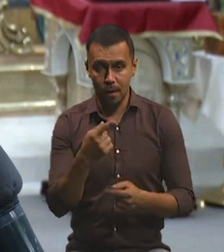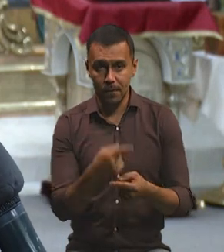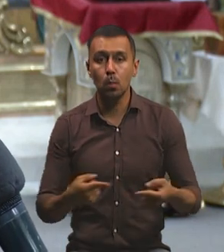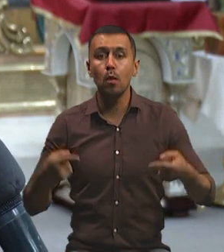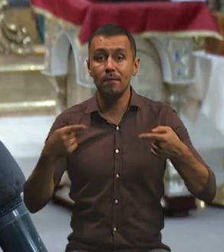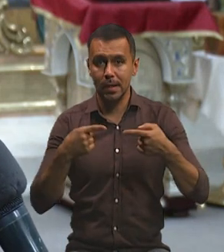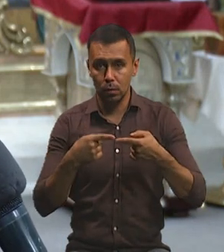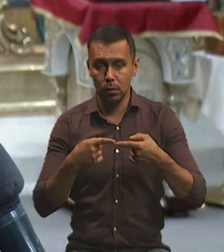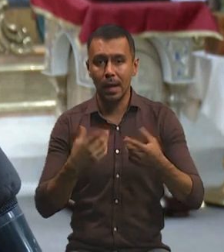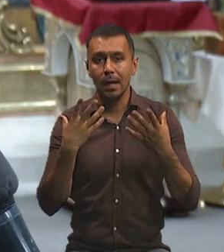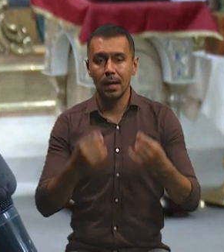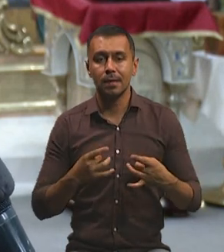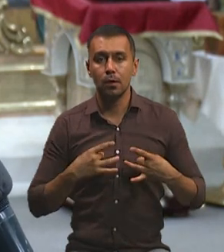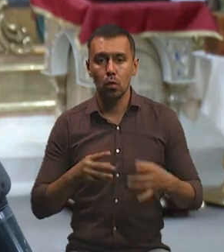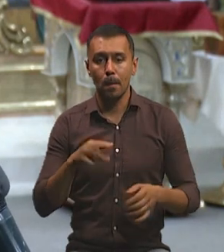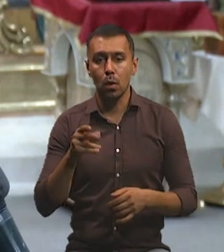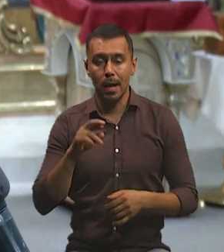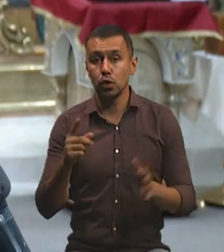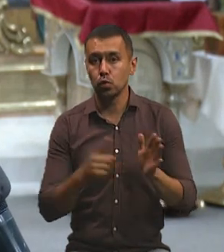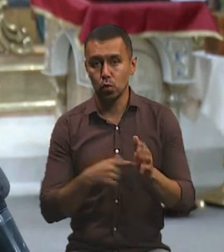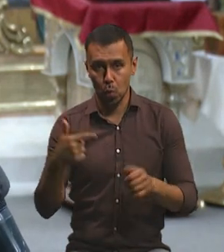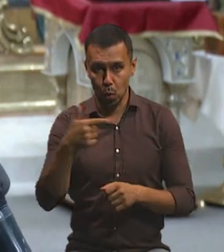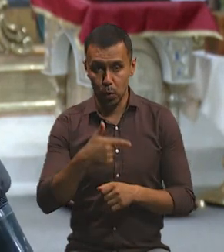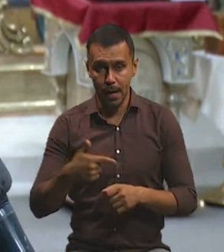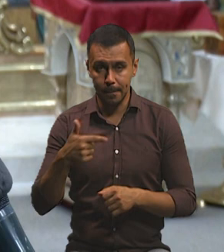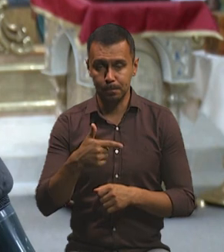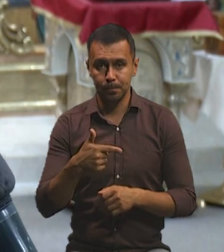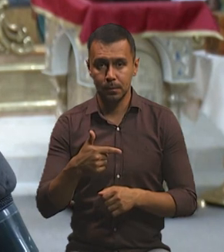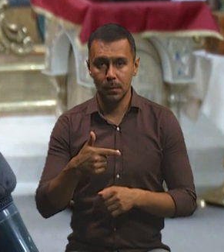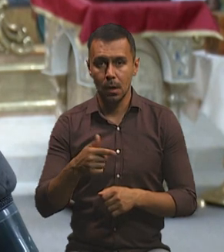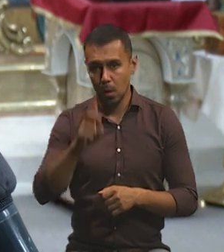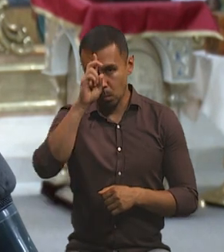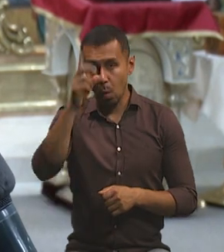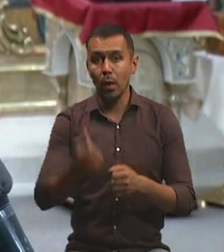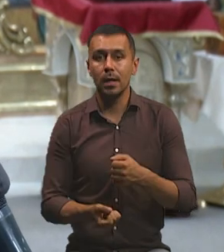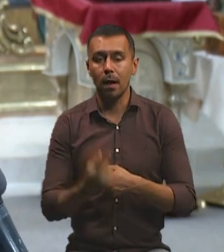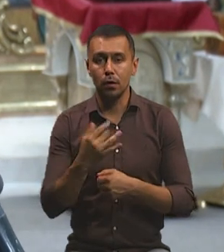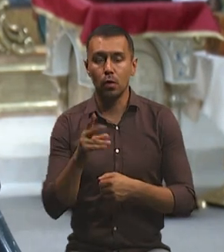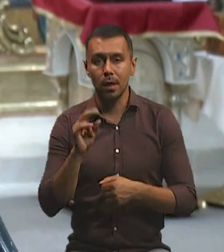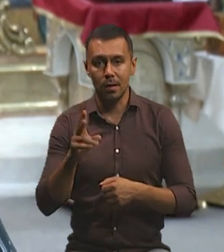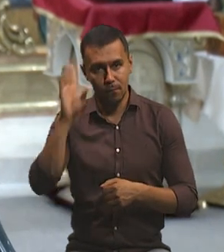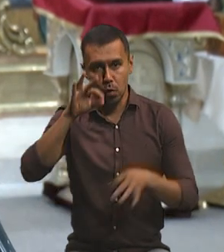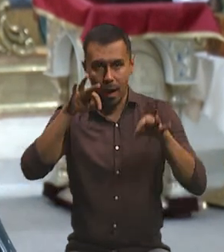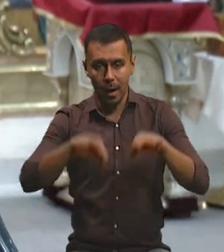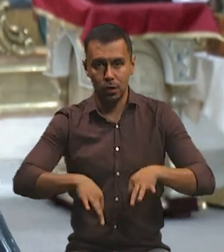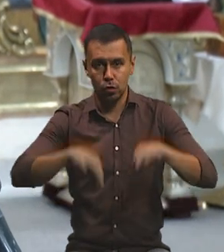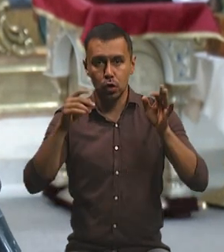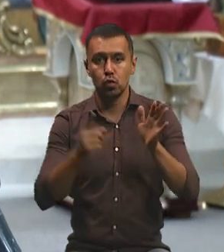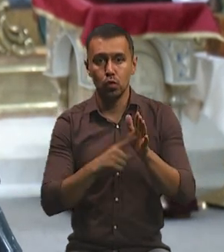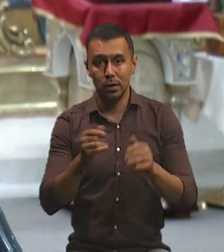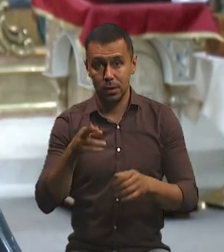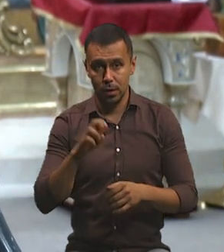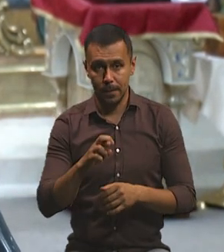відповідно, День Святого Миколая 6 грудня, Богоявлення Йордан Водохреща 6